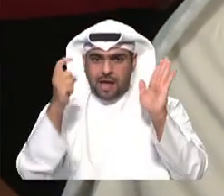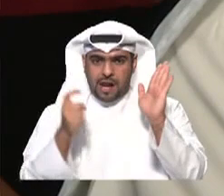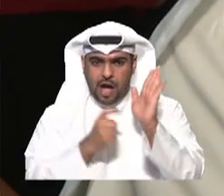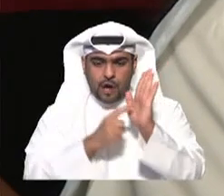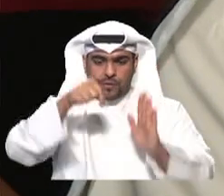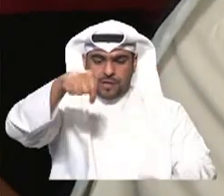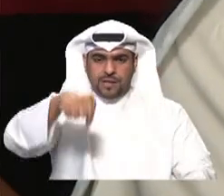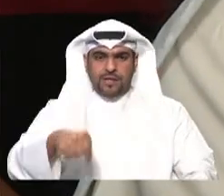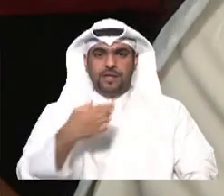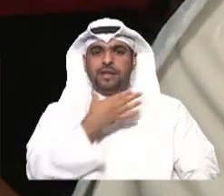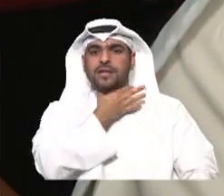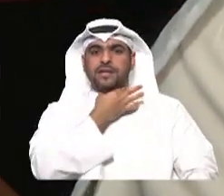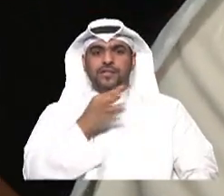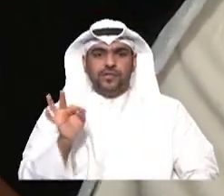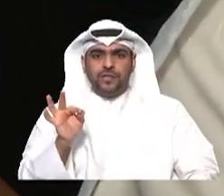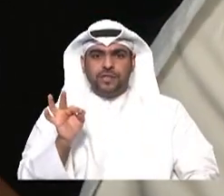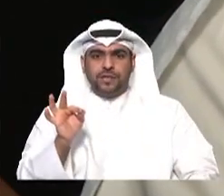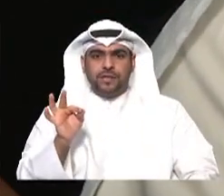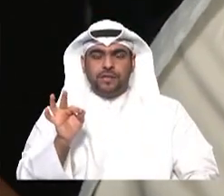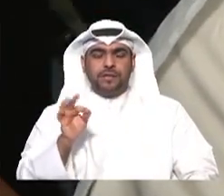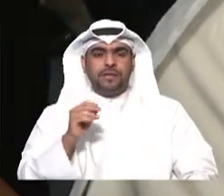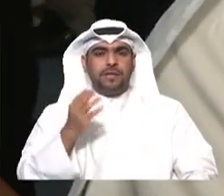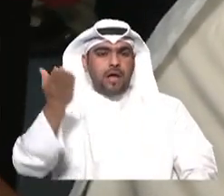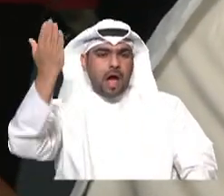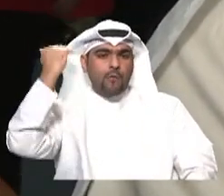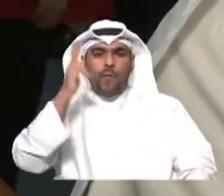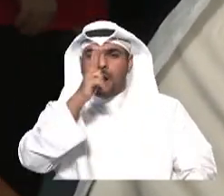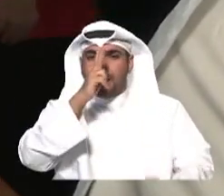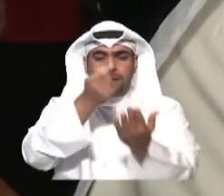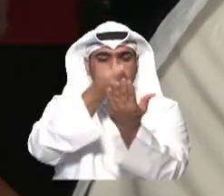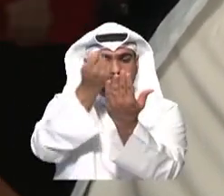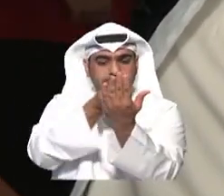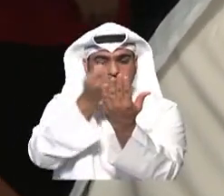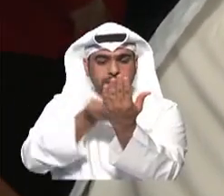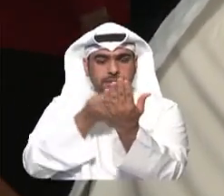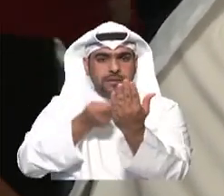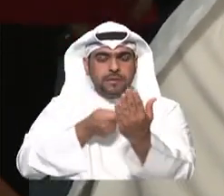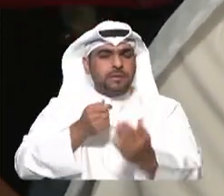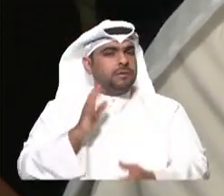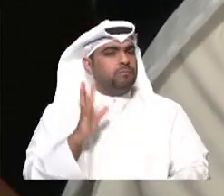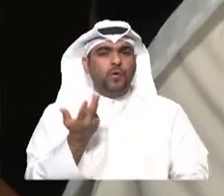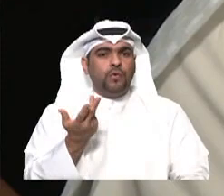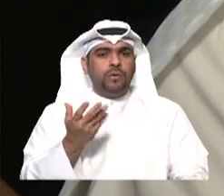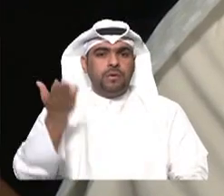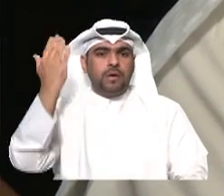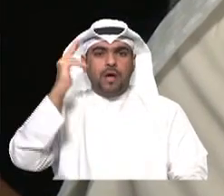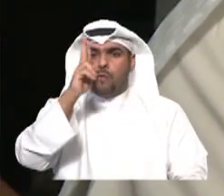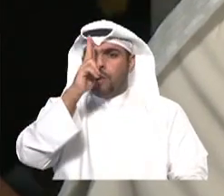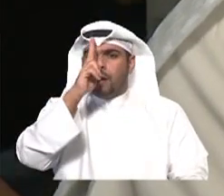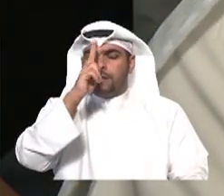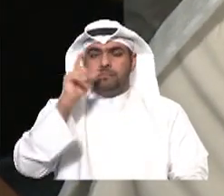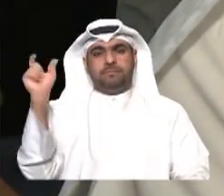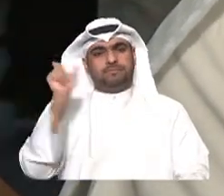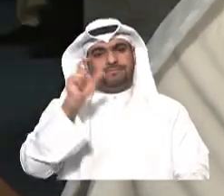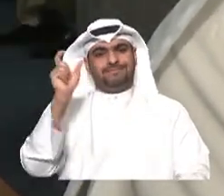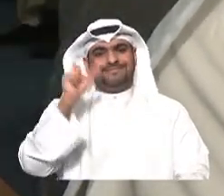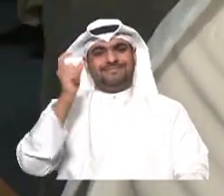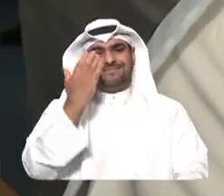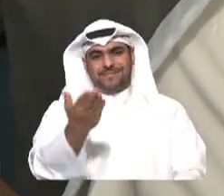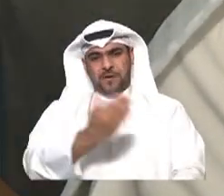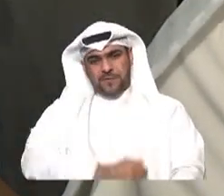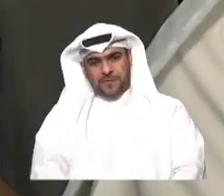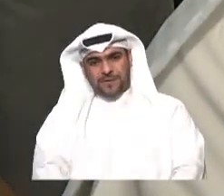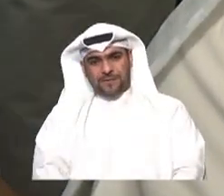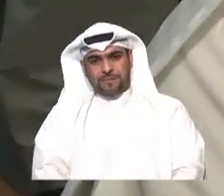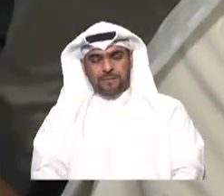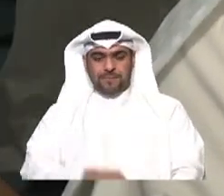المعاصرة أصلها من الفقه الإسلامي، وبالتالي إحنا يعني آثرنا في هذا المؤتمر أن نبرز